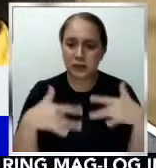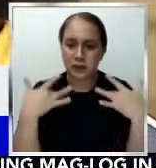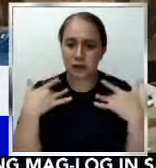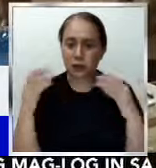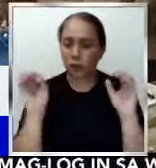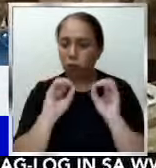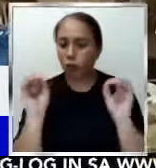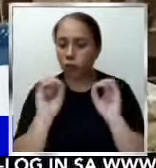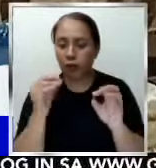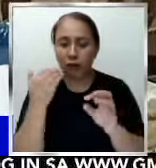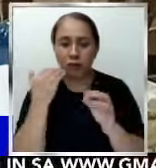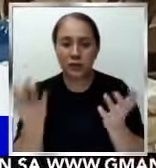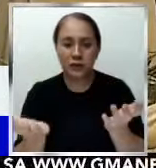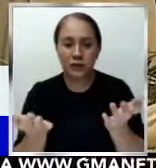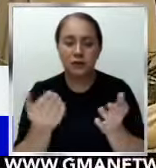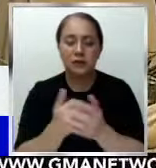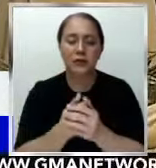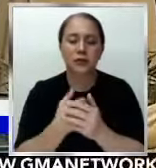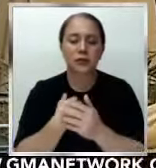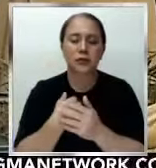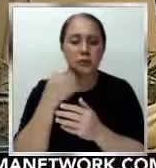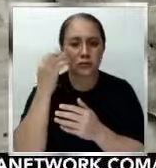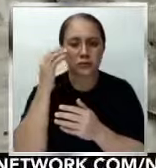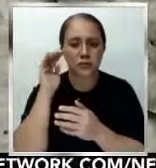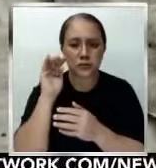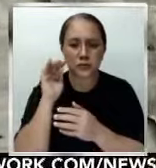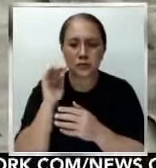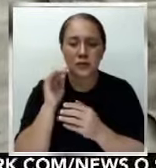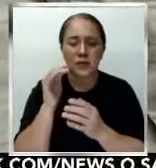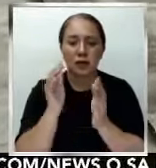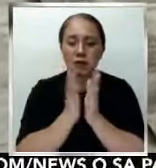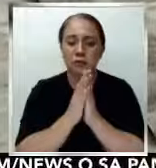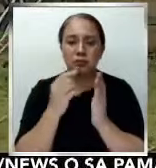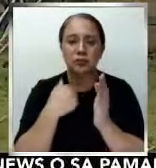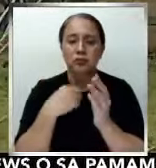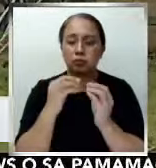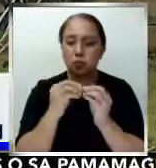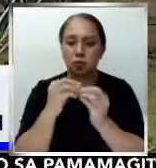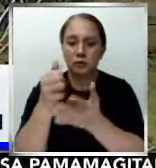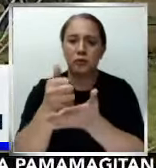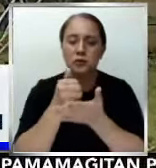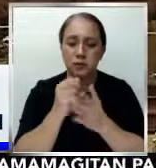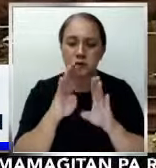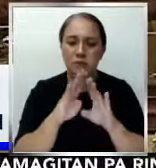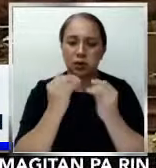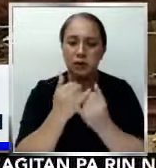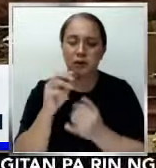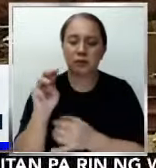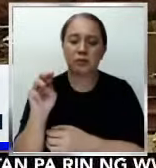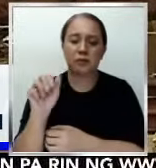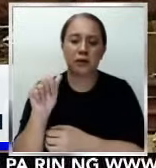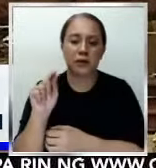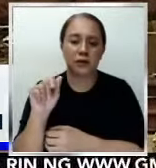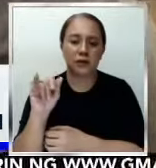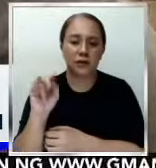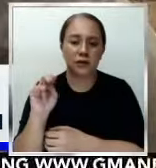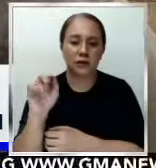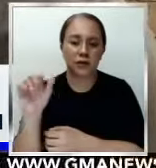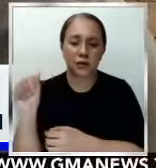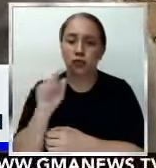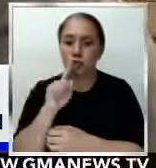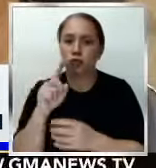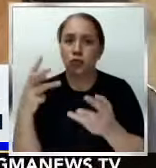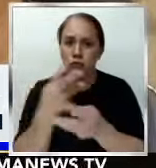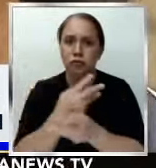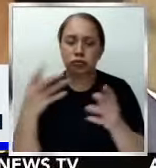amin. Nananawagan din siya na sanay mas marami pa ang tumulong sa barangay Matinaw na isa sa matinding tinamaan ng